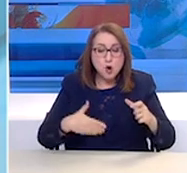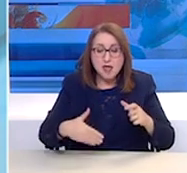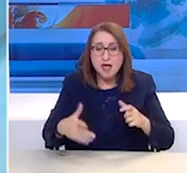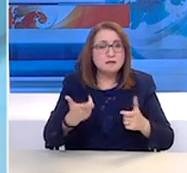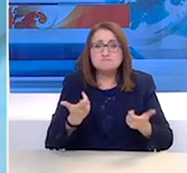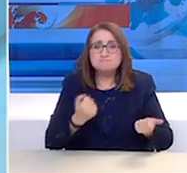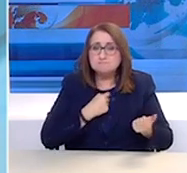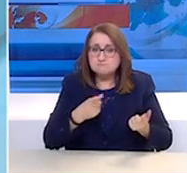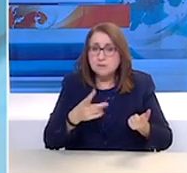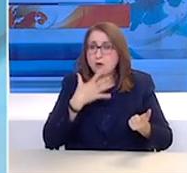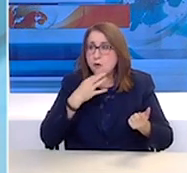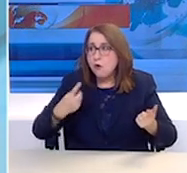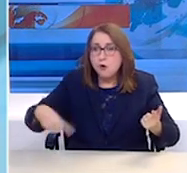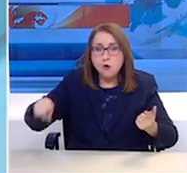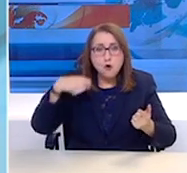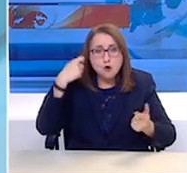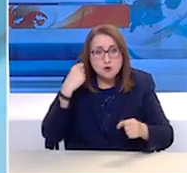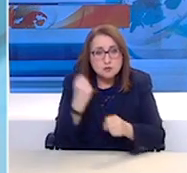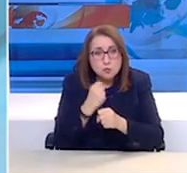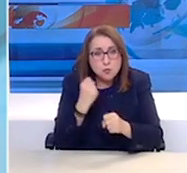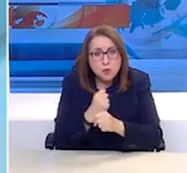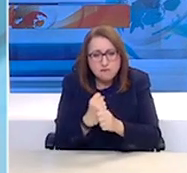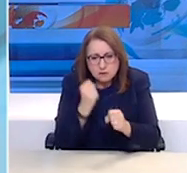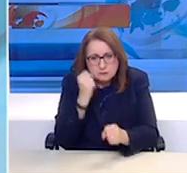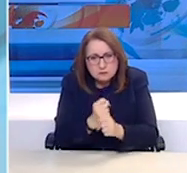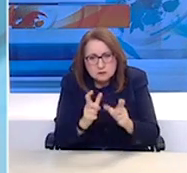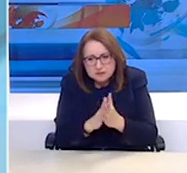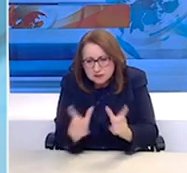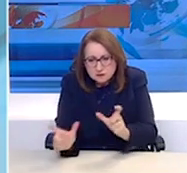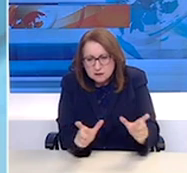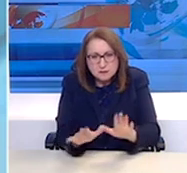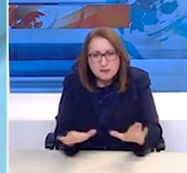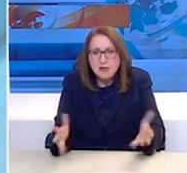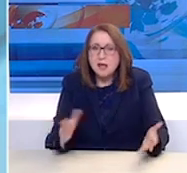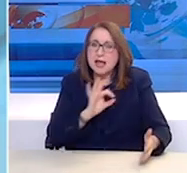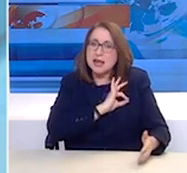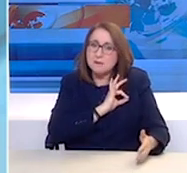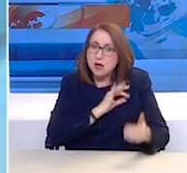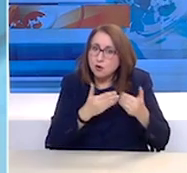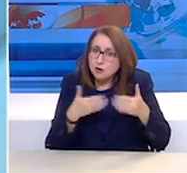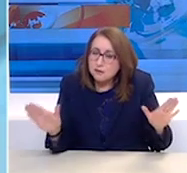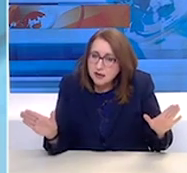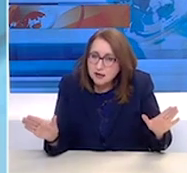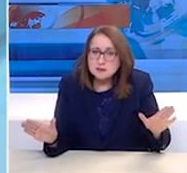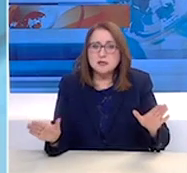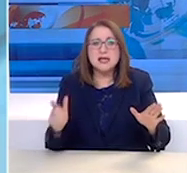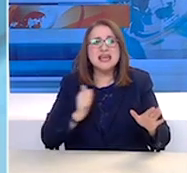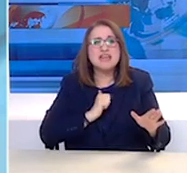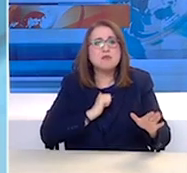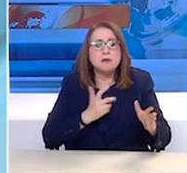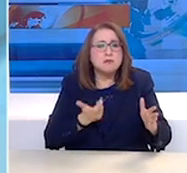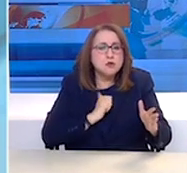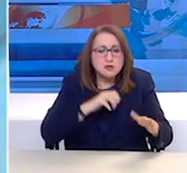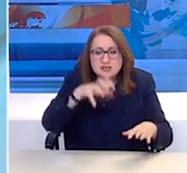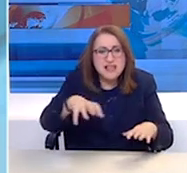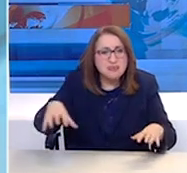είναι κρίσιμο αν θα λειτουργήσουν υπηαγωγεία και δημοτικά. Θα ακολουθηθεί το σενάριο ανοίγει τελευταίο ότι έκλεισε πρώτο με τις πανελλαδικές